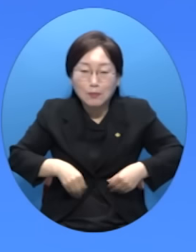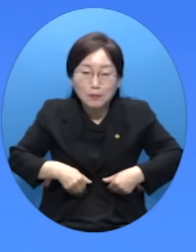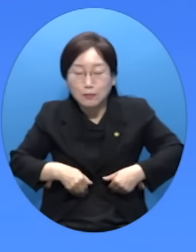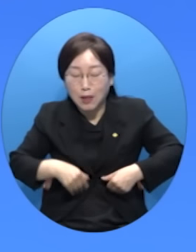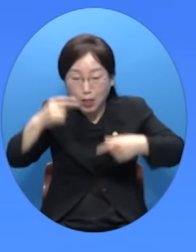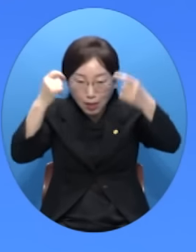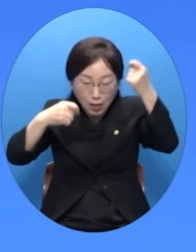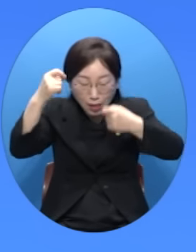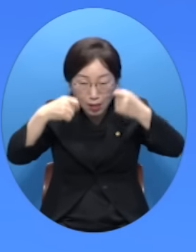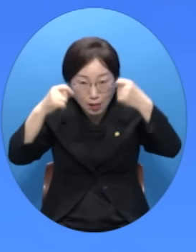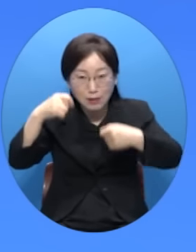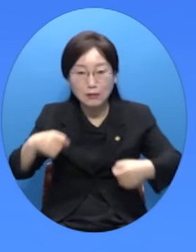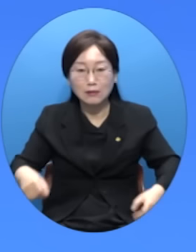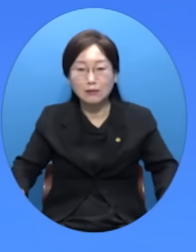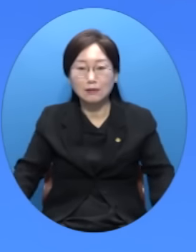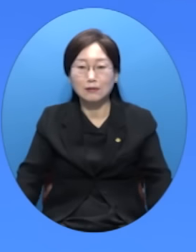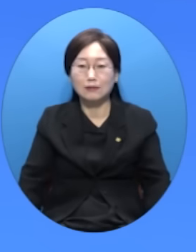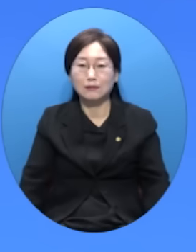그러고 나서